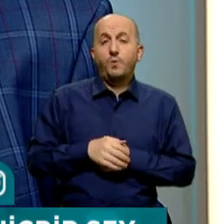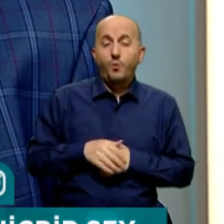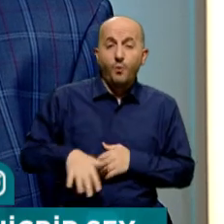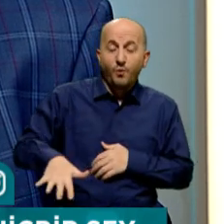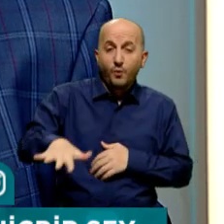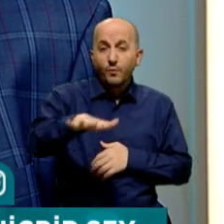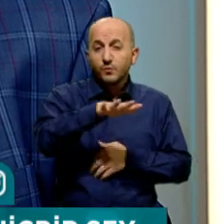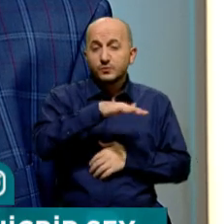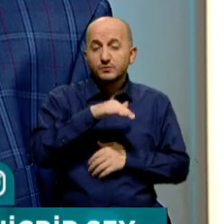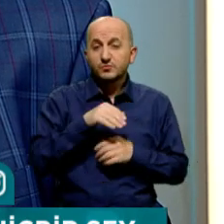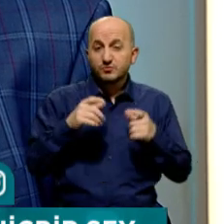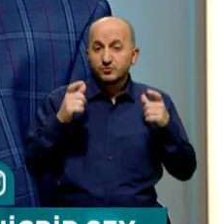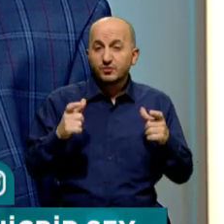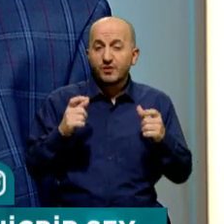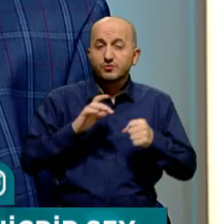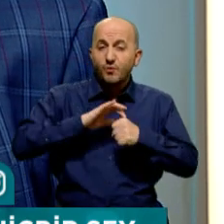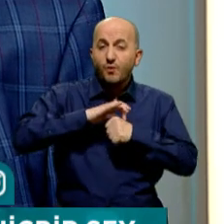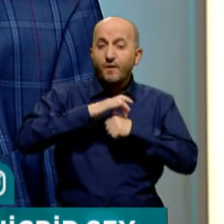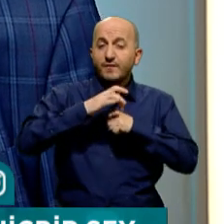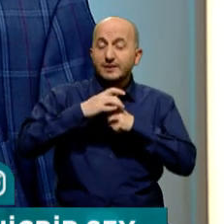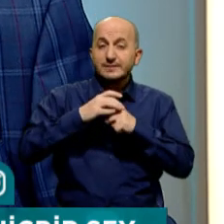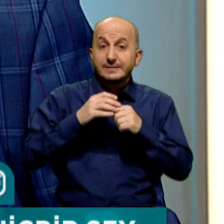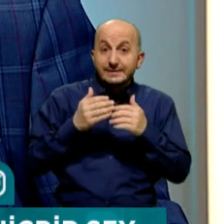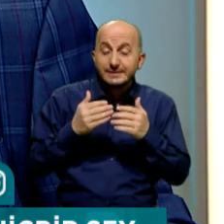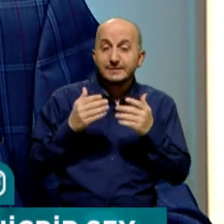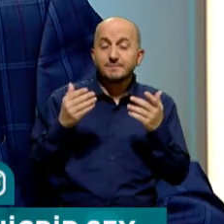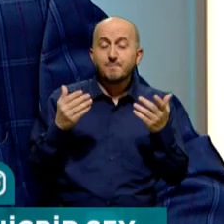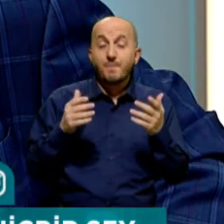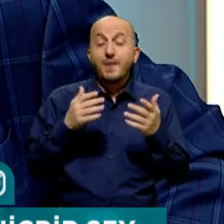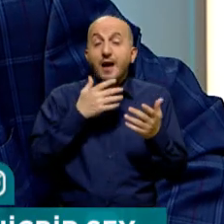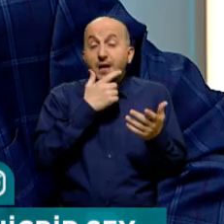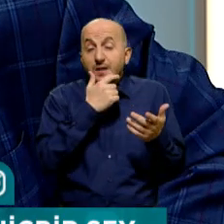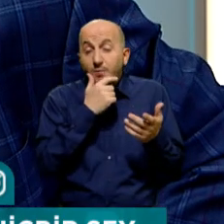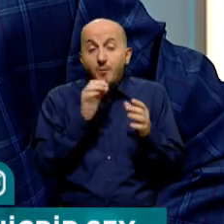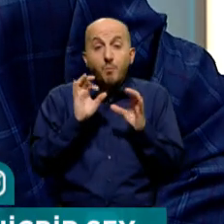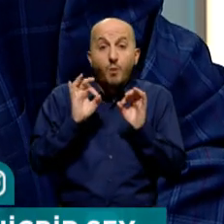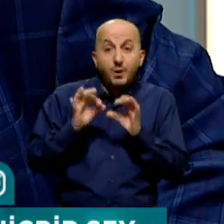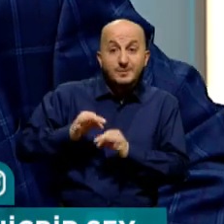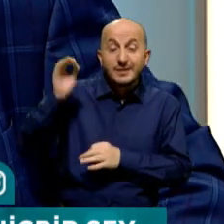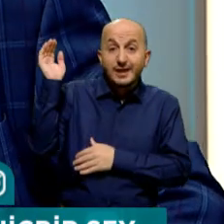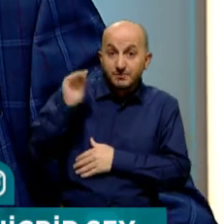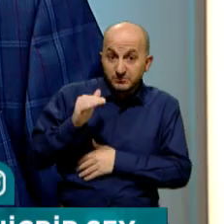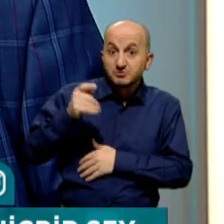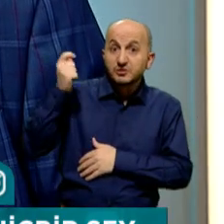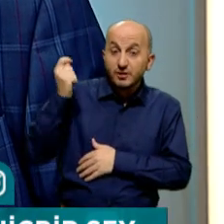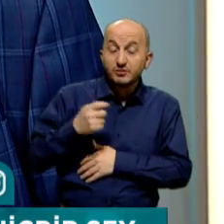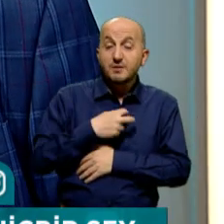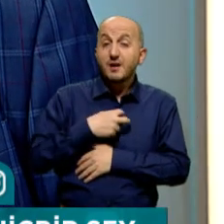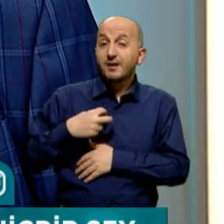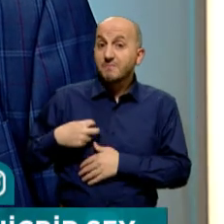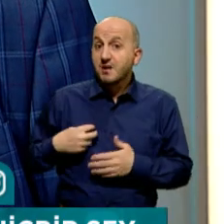ve bulundukları coğrafyanın şartları acaba böyle bir insan gelmiş mi, gelmişse bu gerçek peygamber